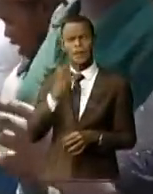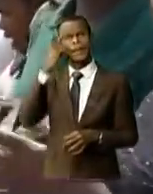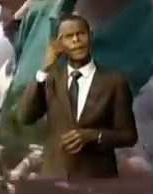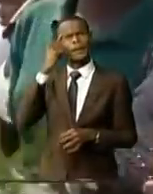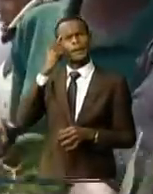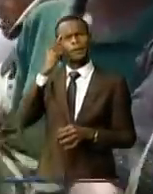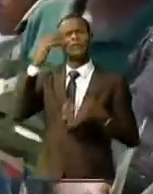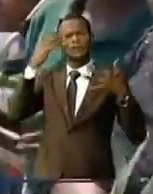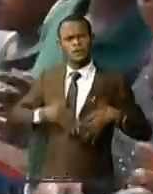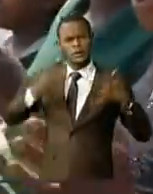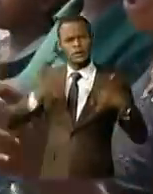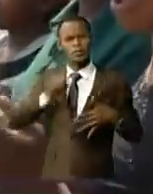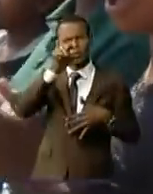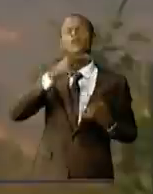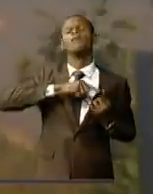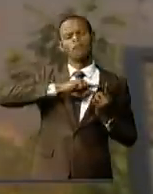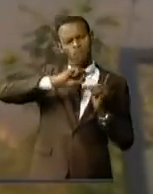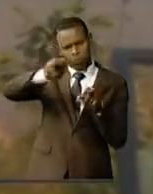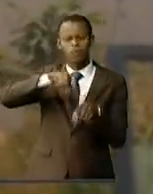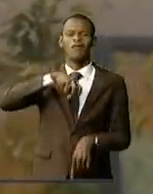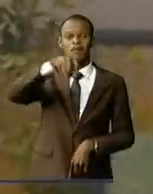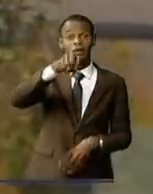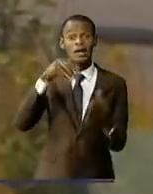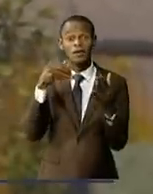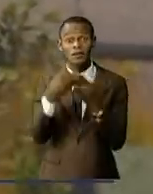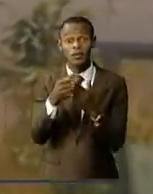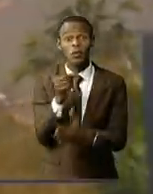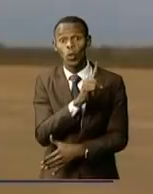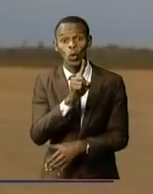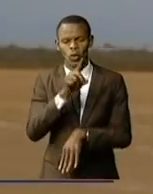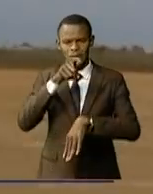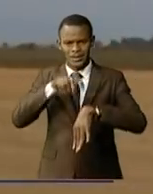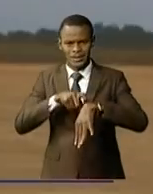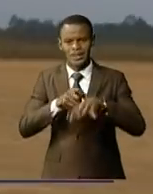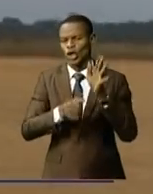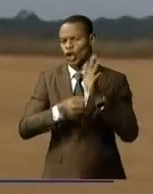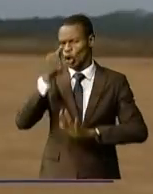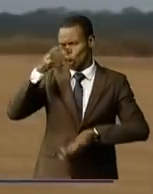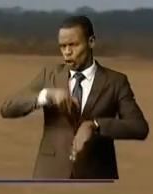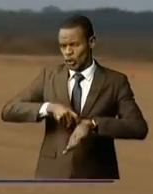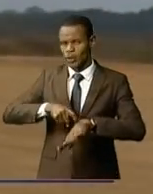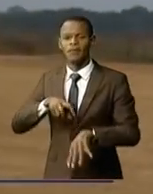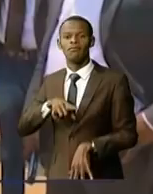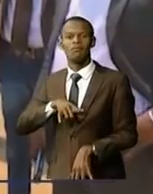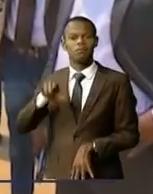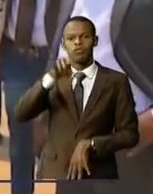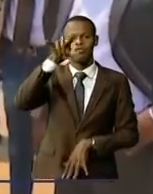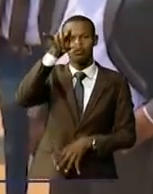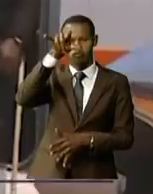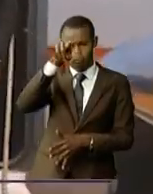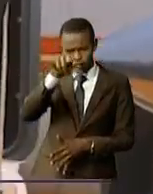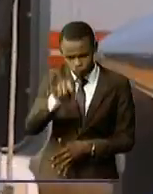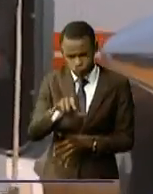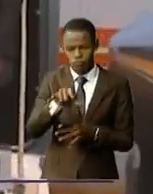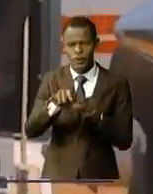de 11h que le chef du gouvernement a atterri à l'aérodrome Simon Kimbangu. Au pied de l'avion, les vice-premiers ministres, ministre de